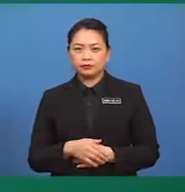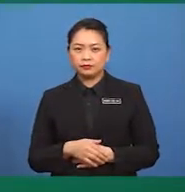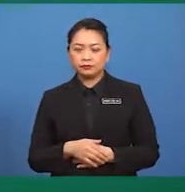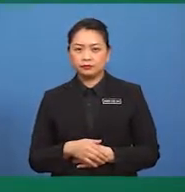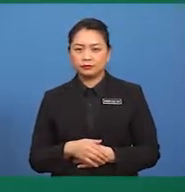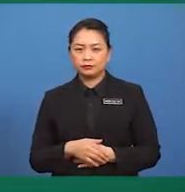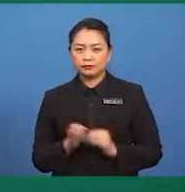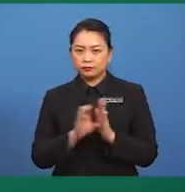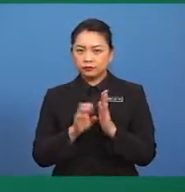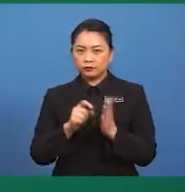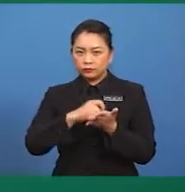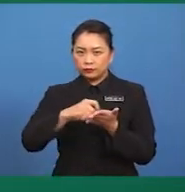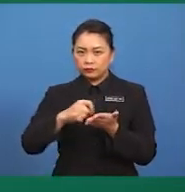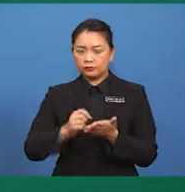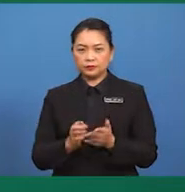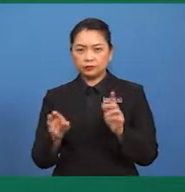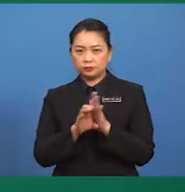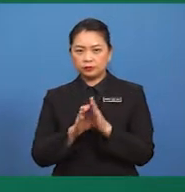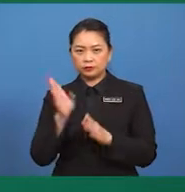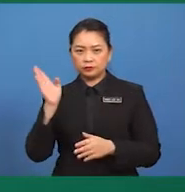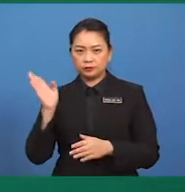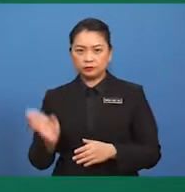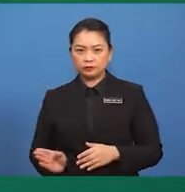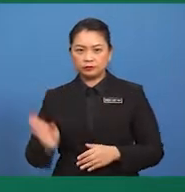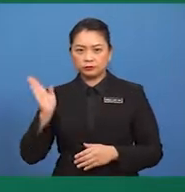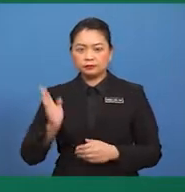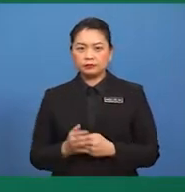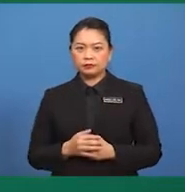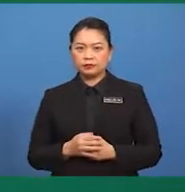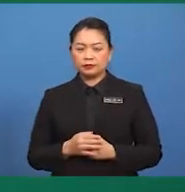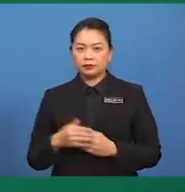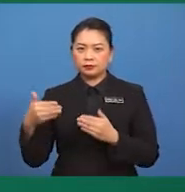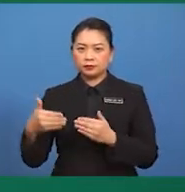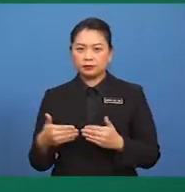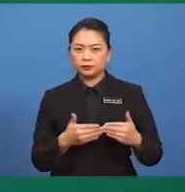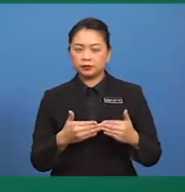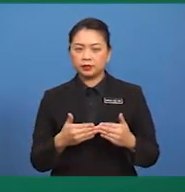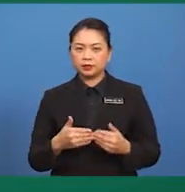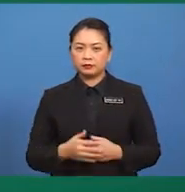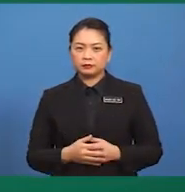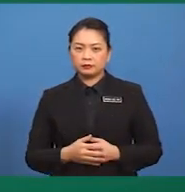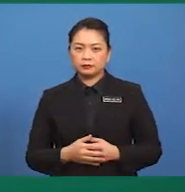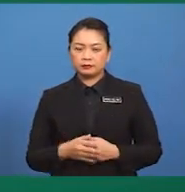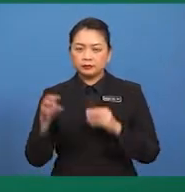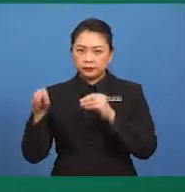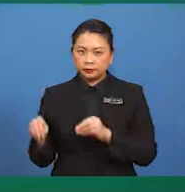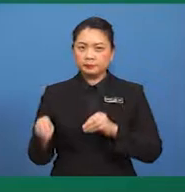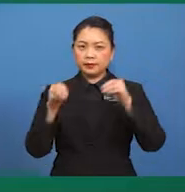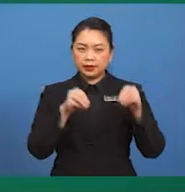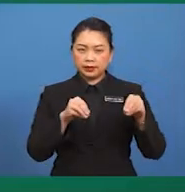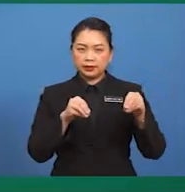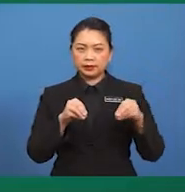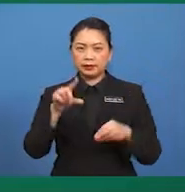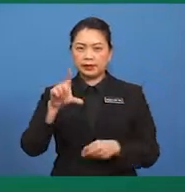RM2,500. Keterangan am kita tulis merekod hutang ragu. Seterusnya, murid-murid, kita pindahkan ke leja